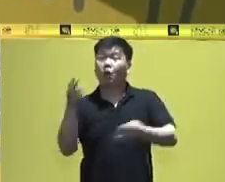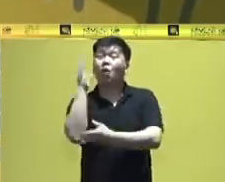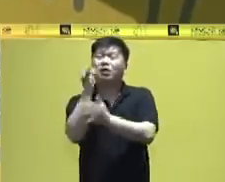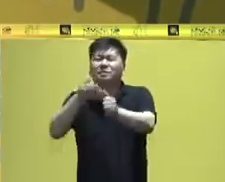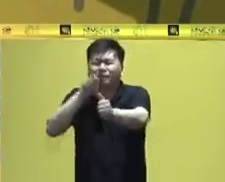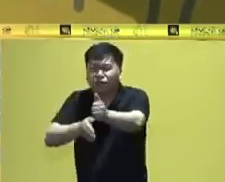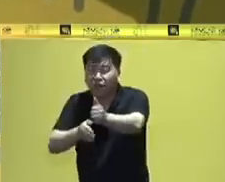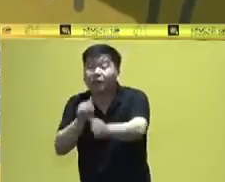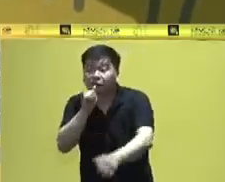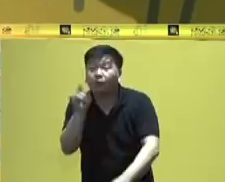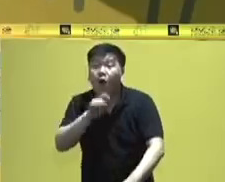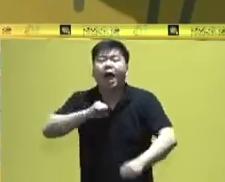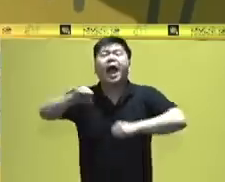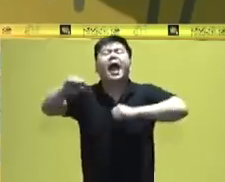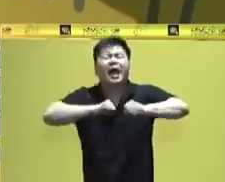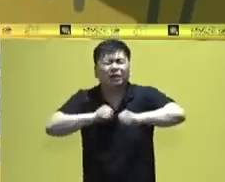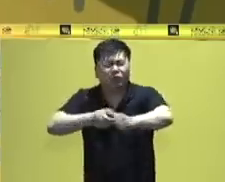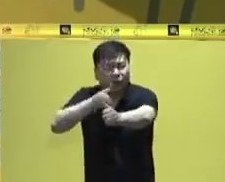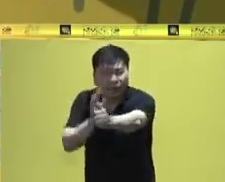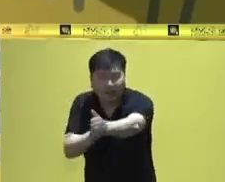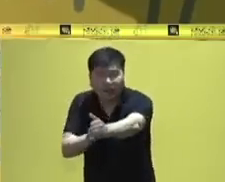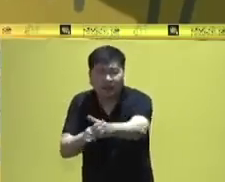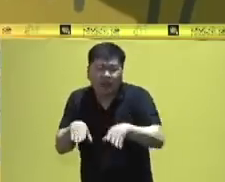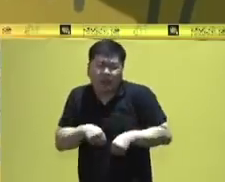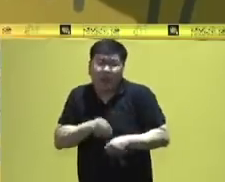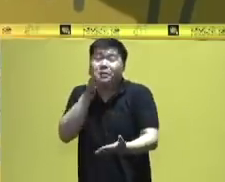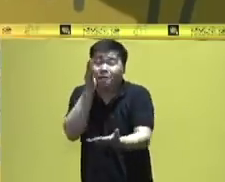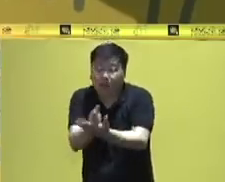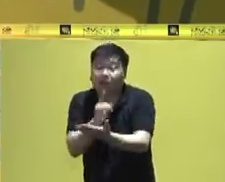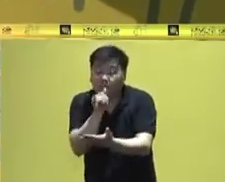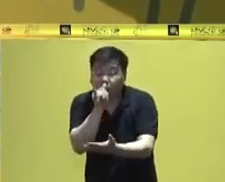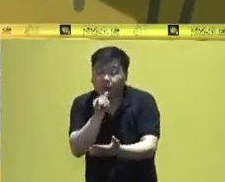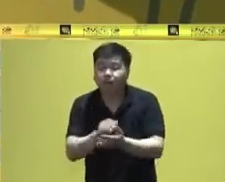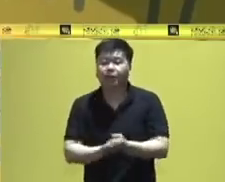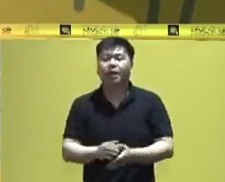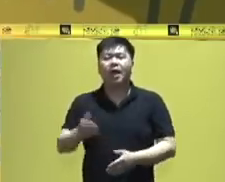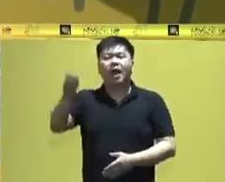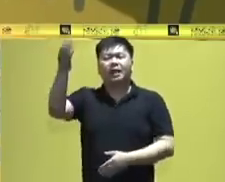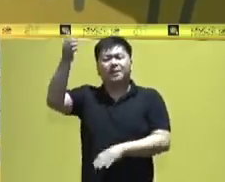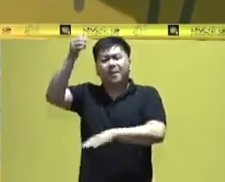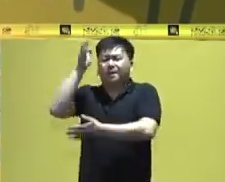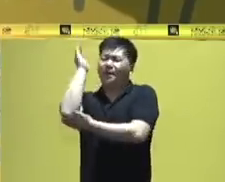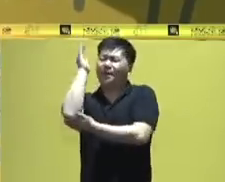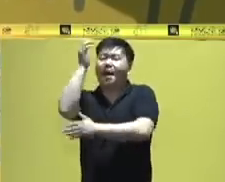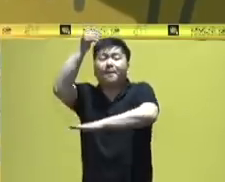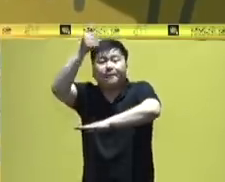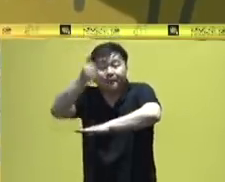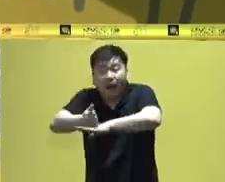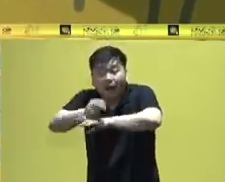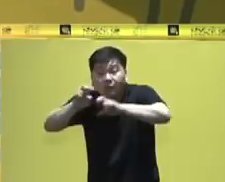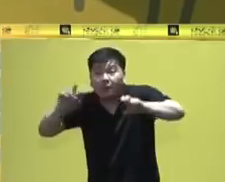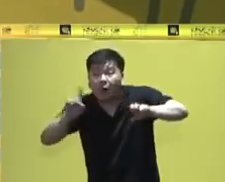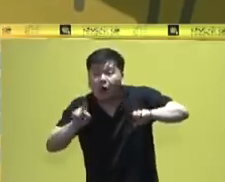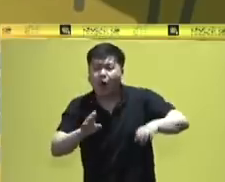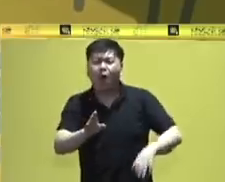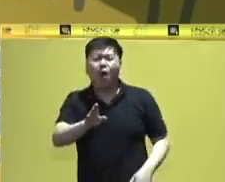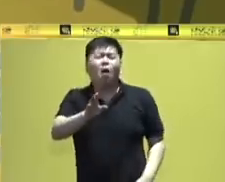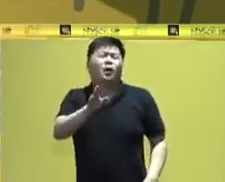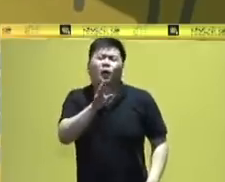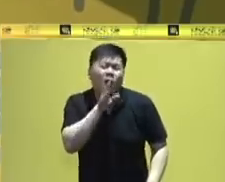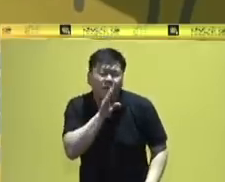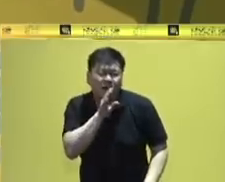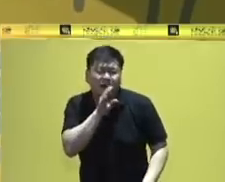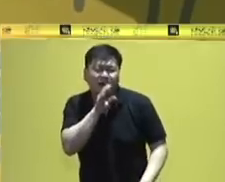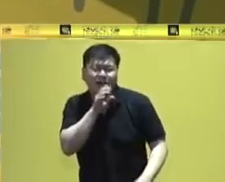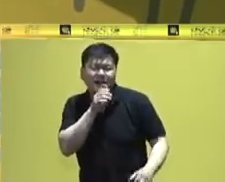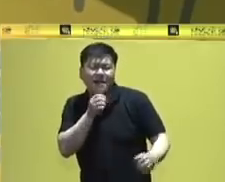시민들에게 당부하셨죠. 행동해야 된다고. 예. 그때 하신 말씀 중에 끄트머리에 보면 정 다른 일을